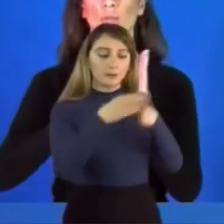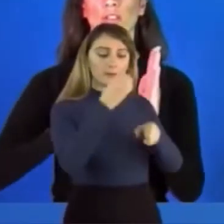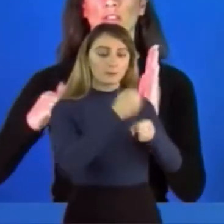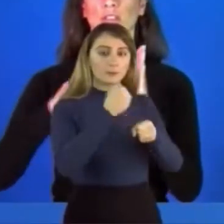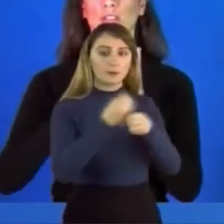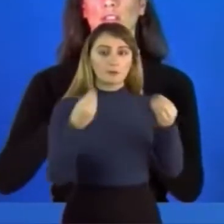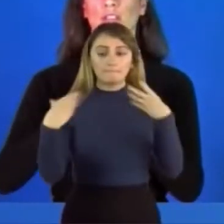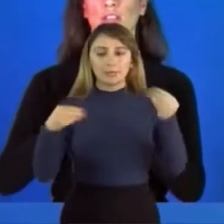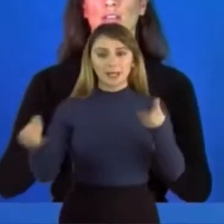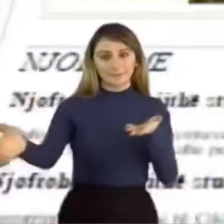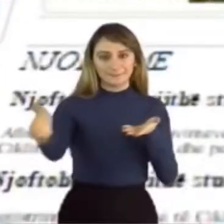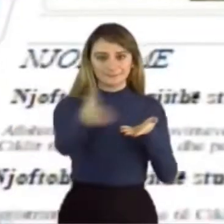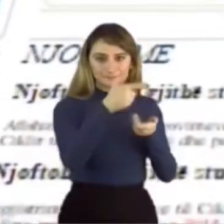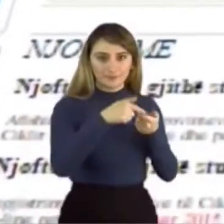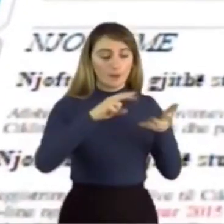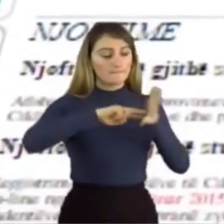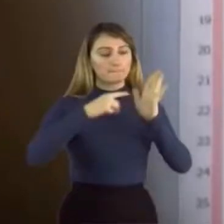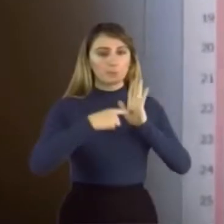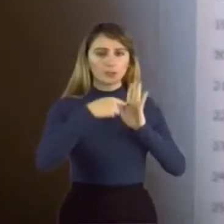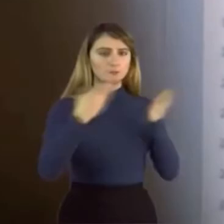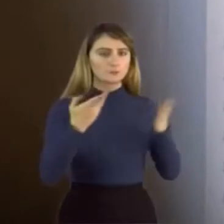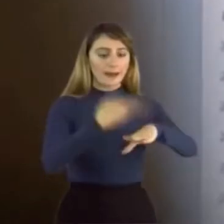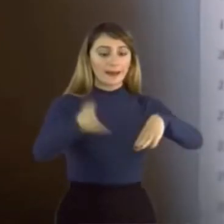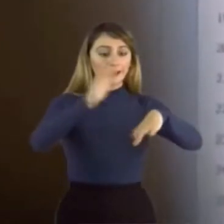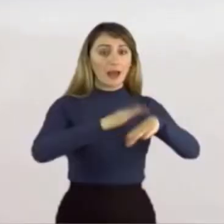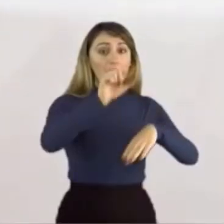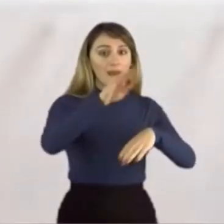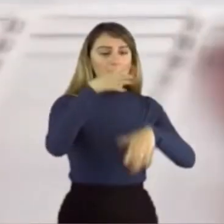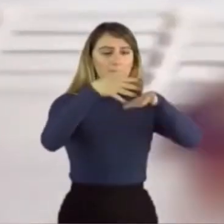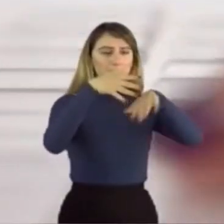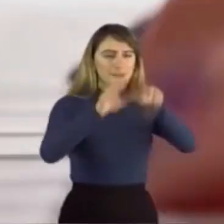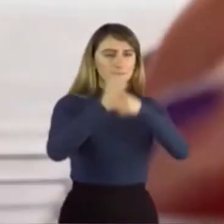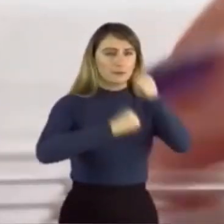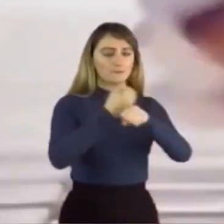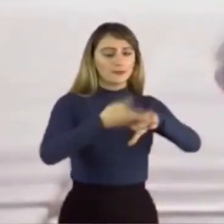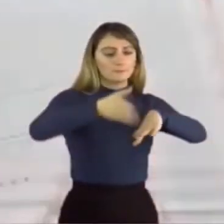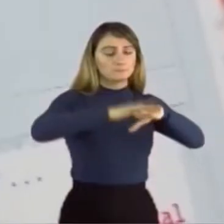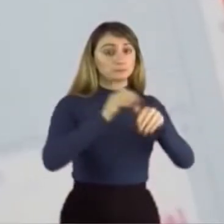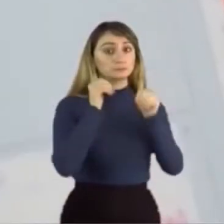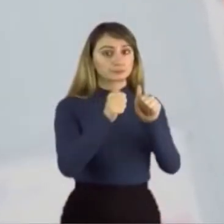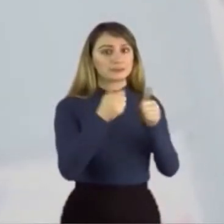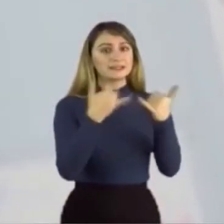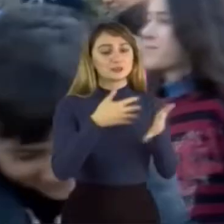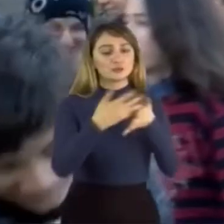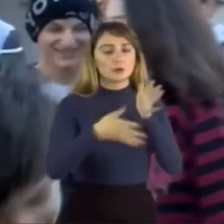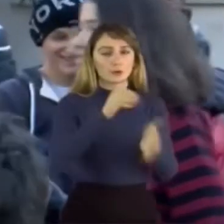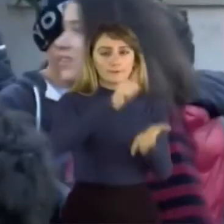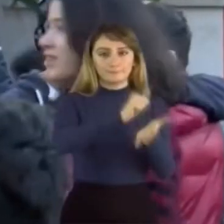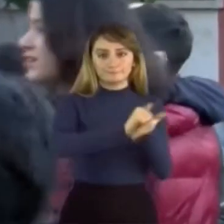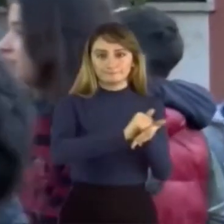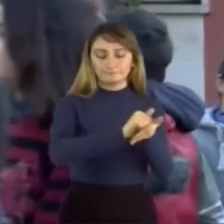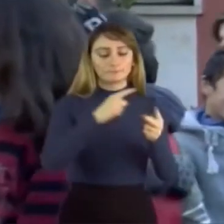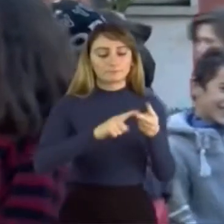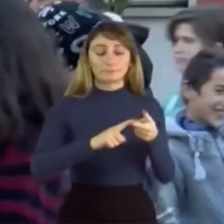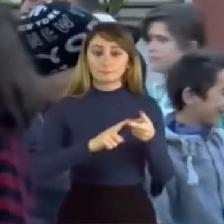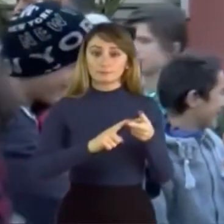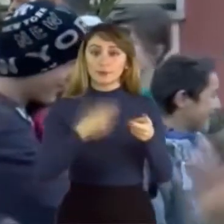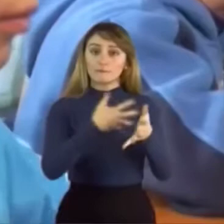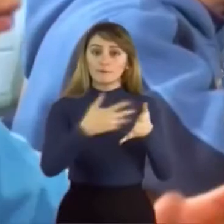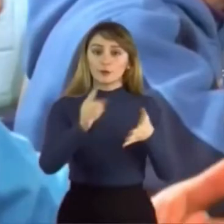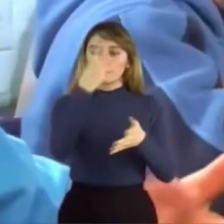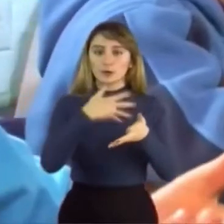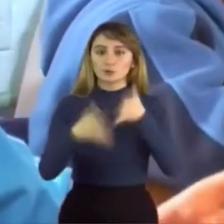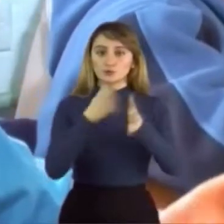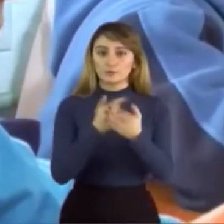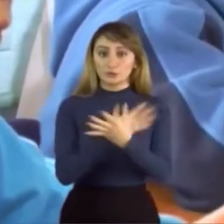Fakulteti Shkencave do të kontribuojë me projektimin, programimin dhe dizajnin e platformës digjitale. Institutin nxënësve që nuk